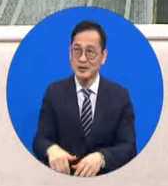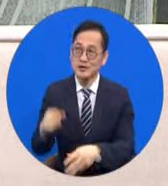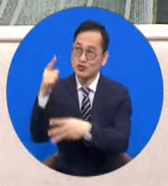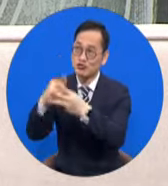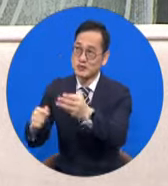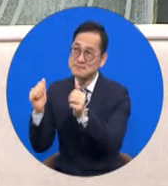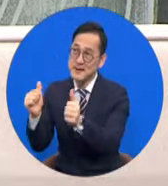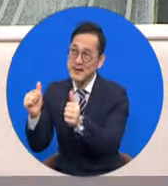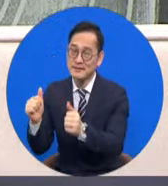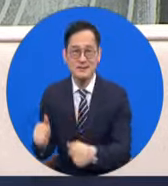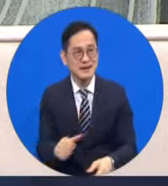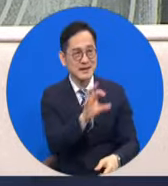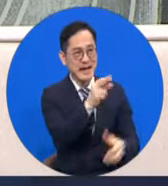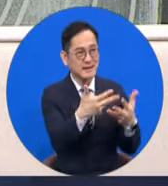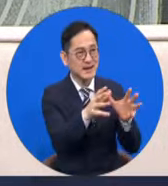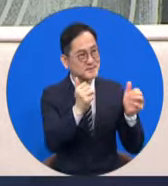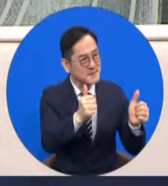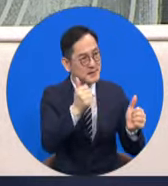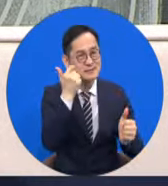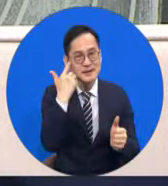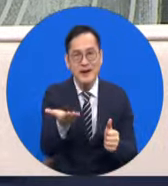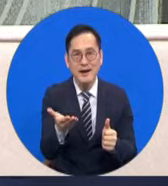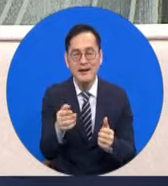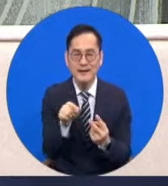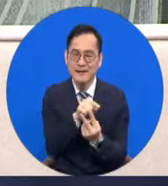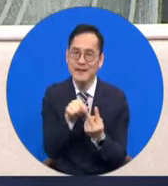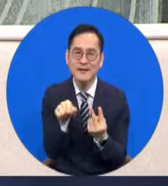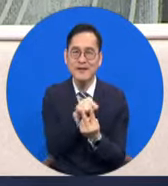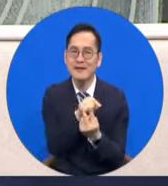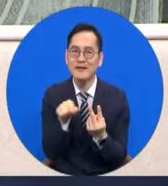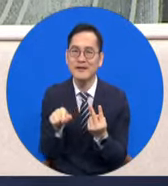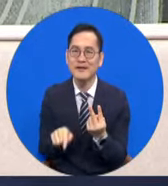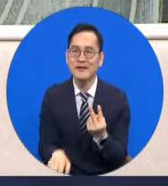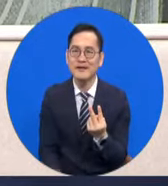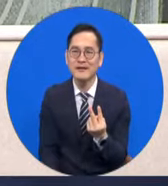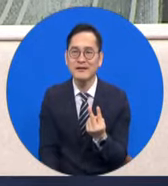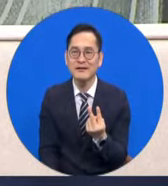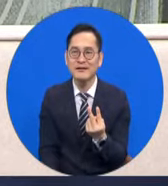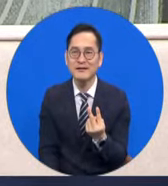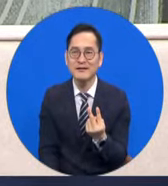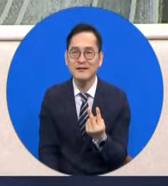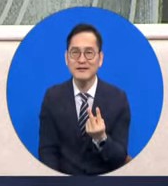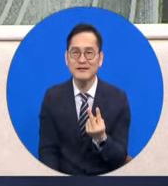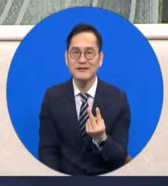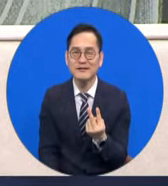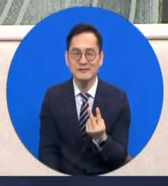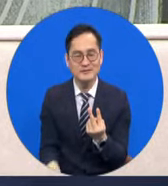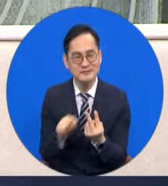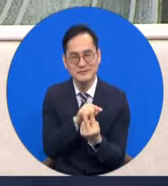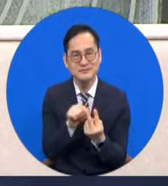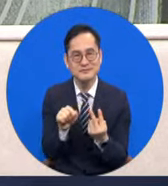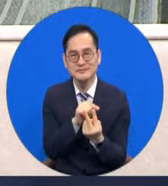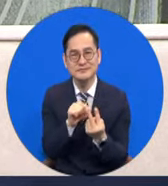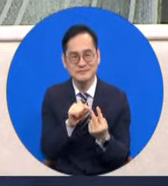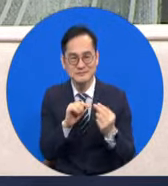심판론이냐 야당 심판론이냐에 대해서도 굉장히 박빙을 이루는 지역입니다. 그렇죠. 특히